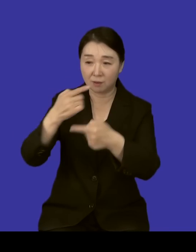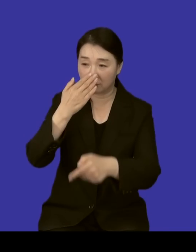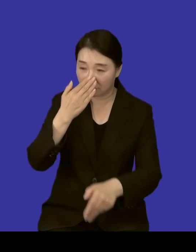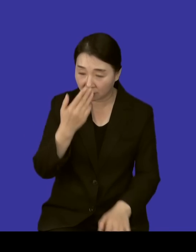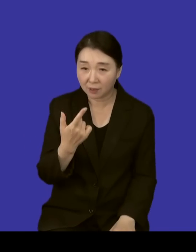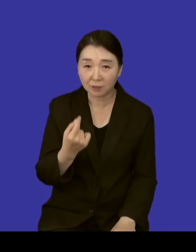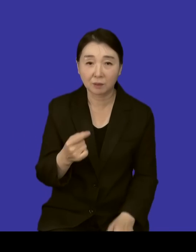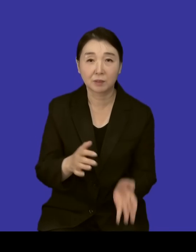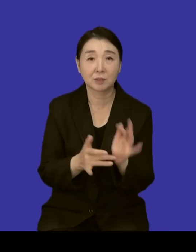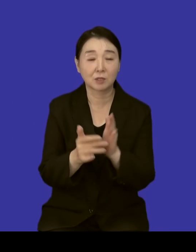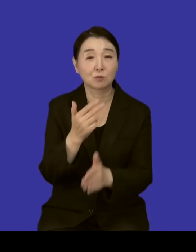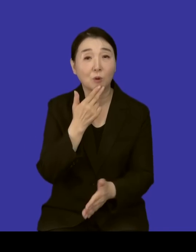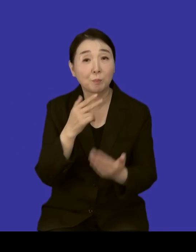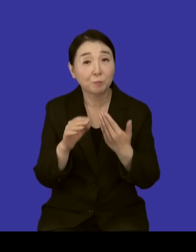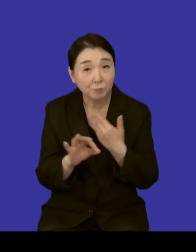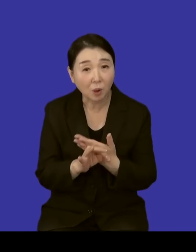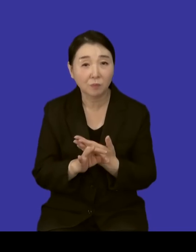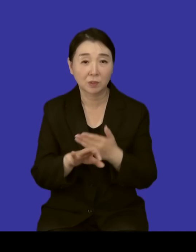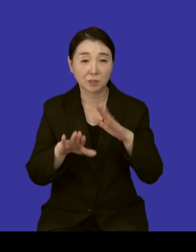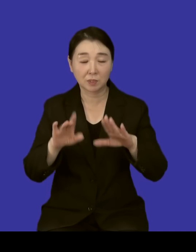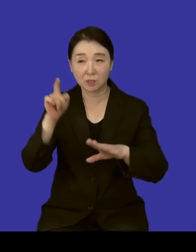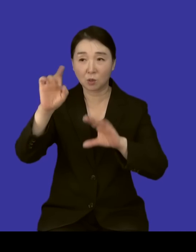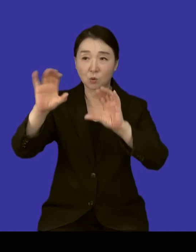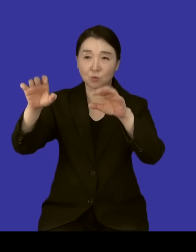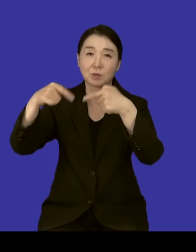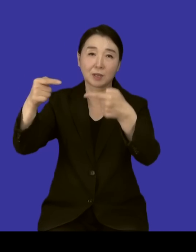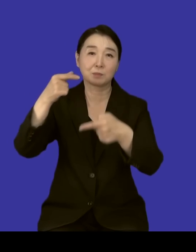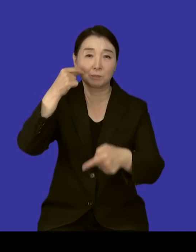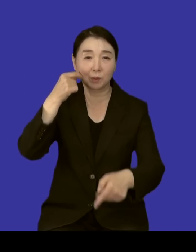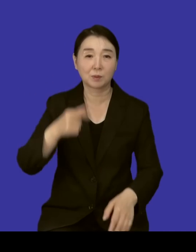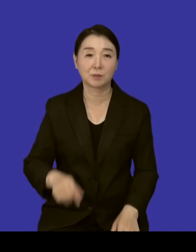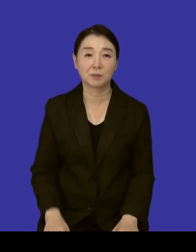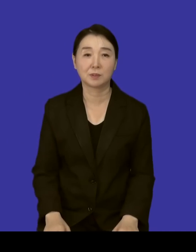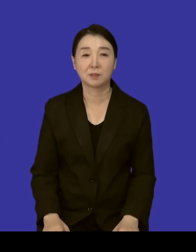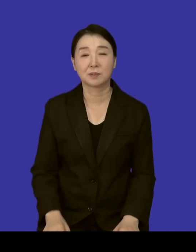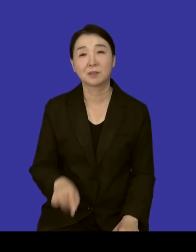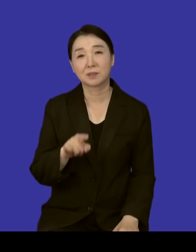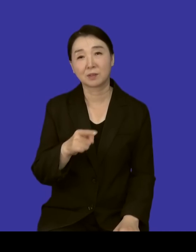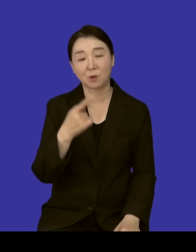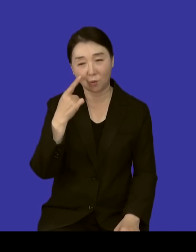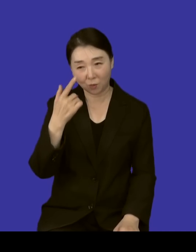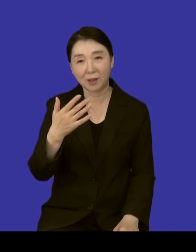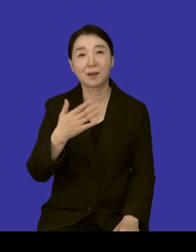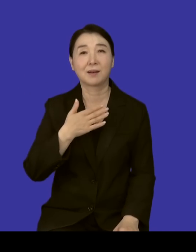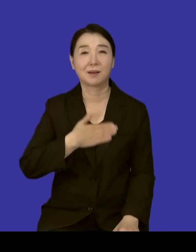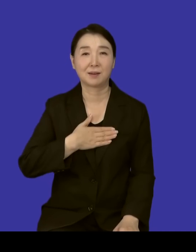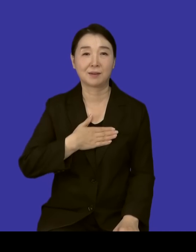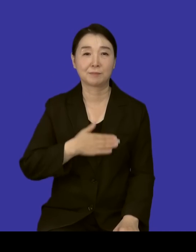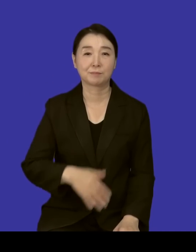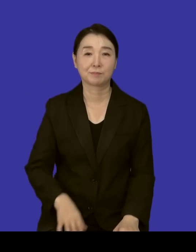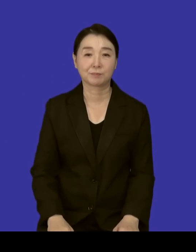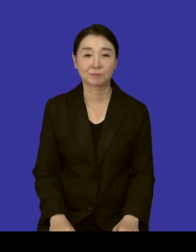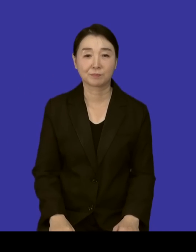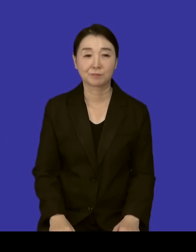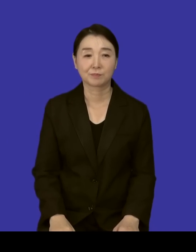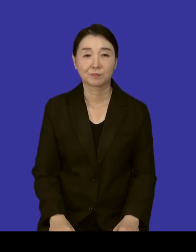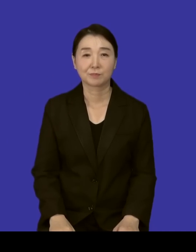착해도 예수 없으면 이제 천국 못 가는 거고, 그걸 제가 확실하게 알게